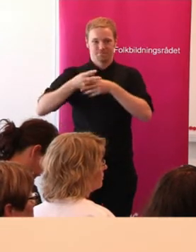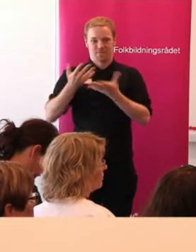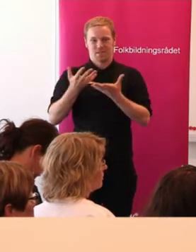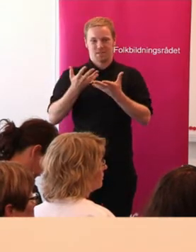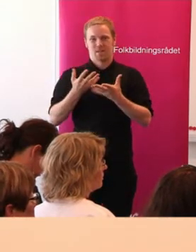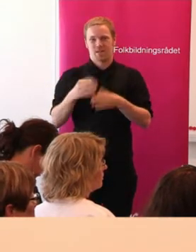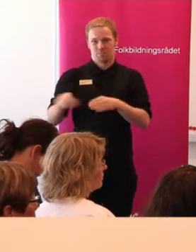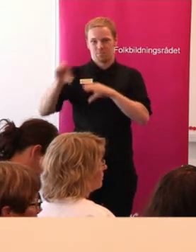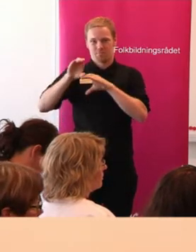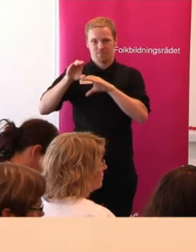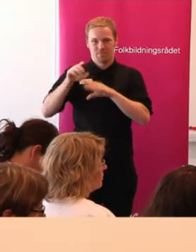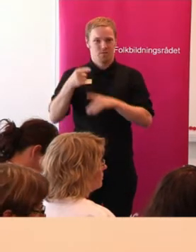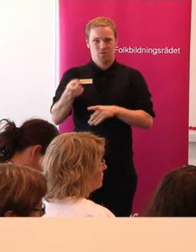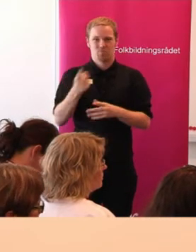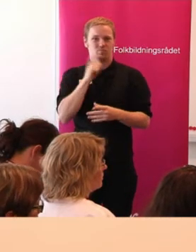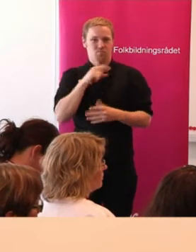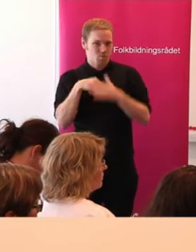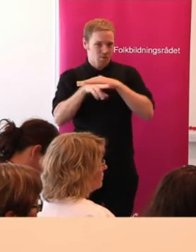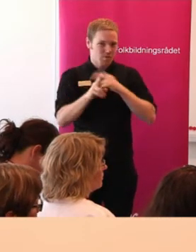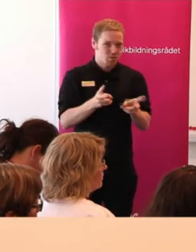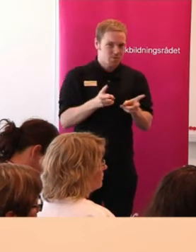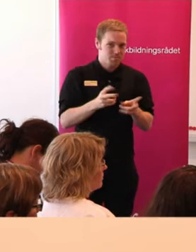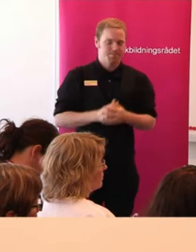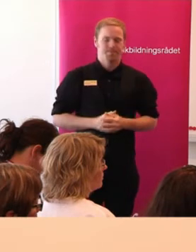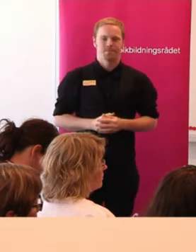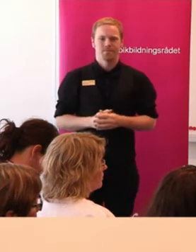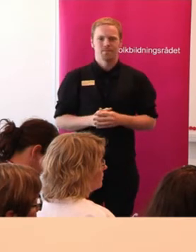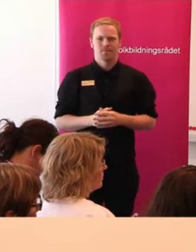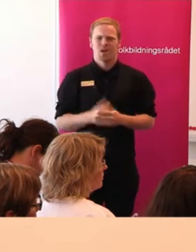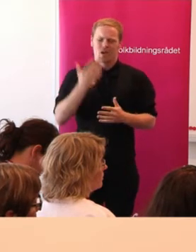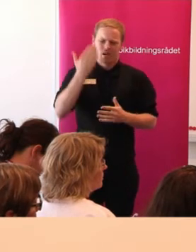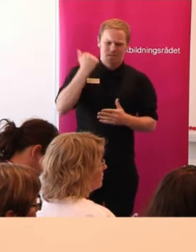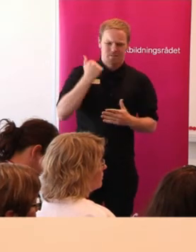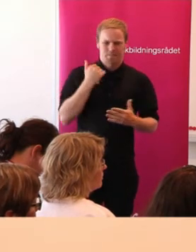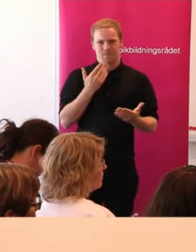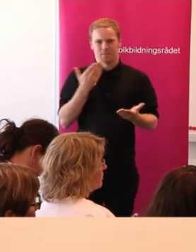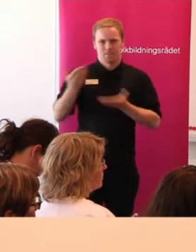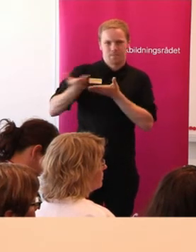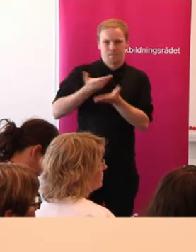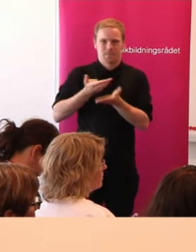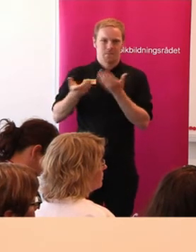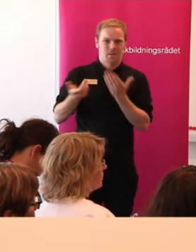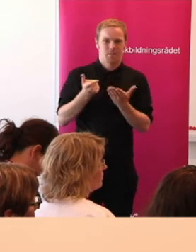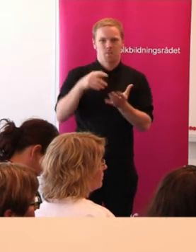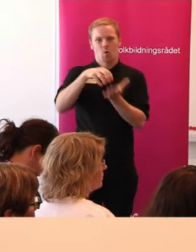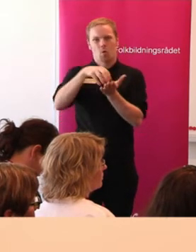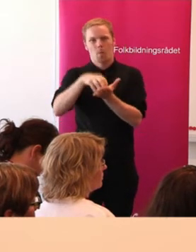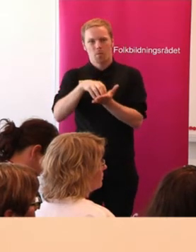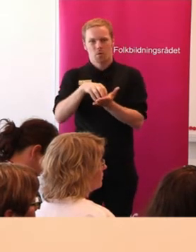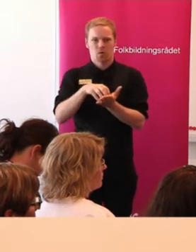Där kan man ju få bolla lite grann med den kommunala vuxenutbildningen. Men stora delar av den här målgruppen